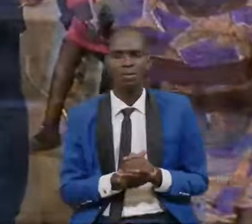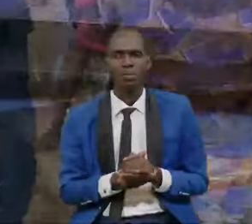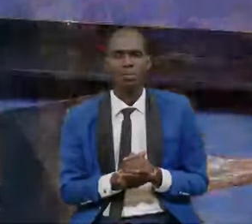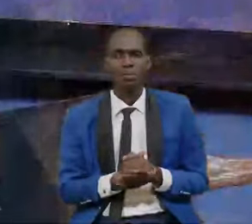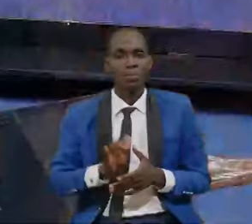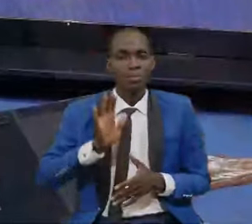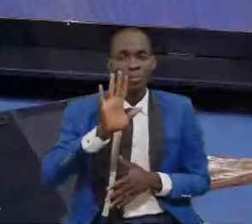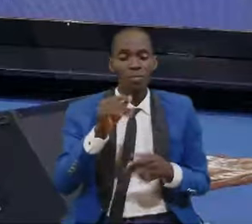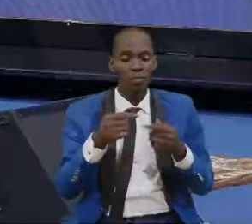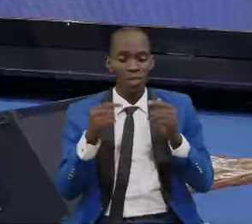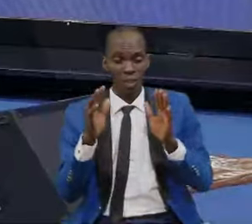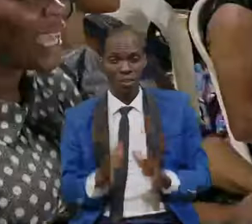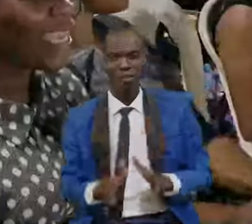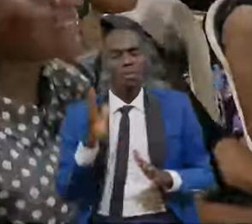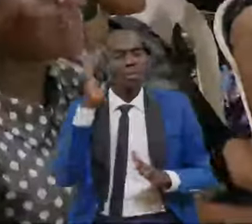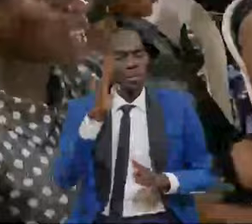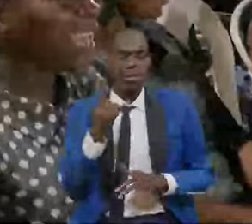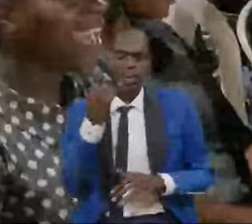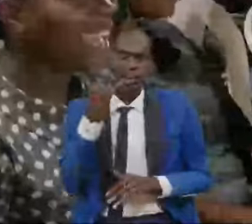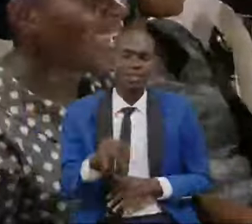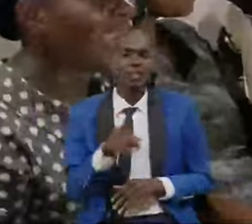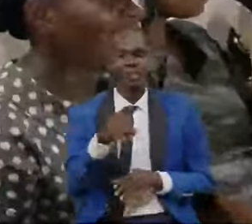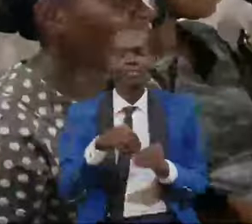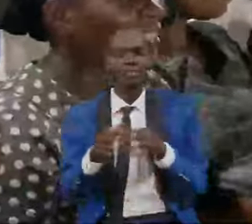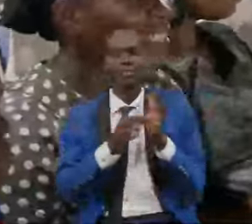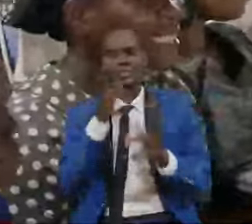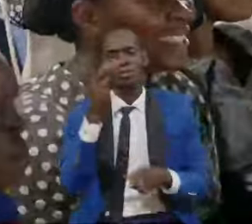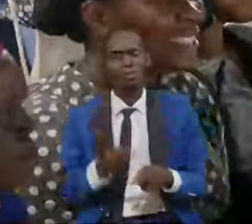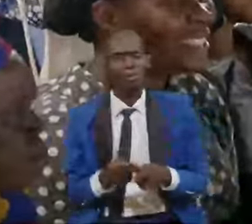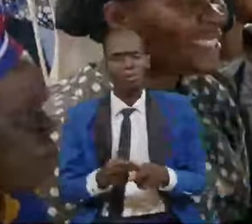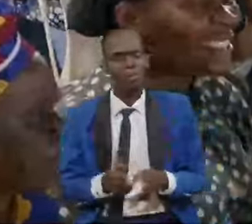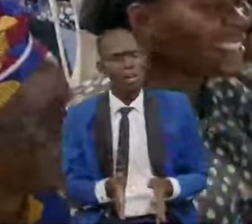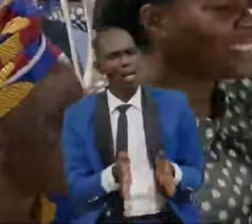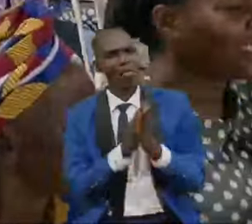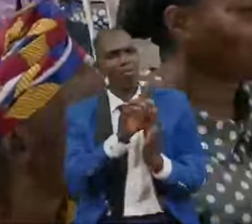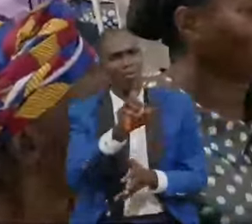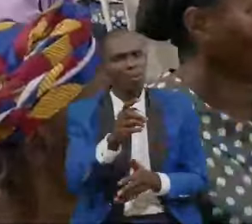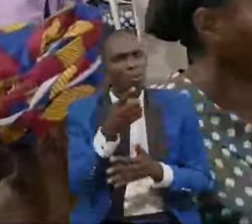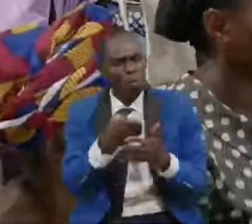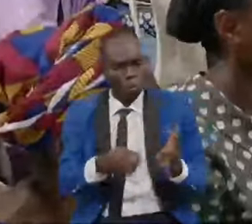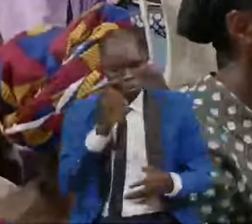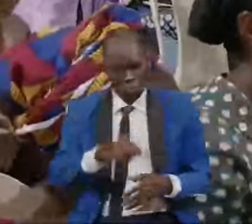Tes ennemis vont t'envier. Que dois-je faire pour être sauvé?